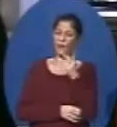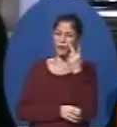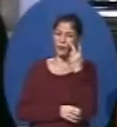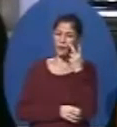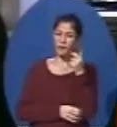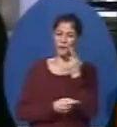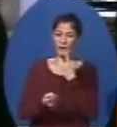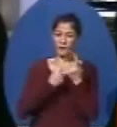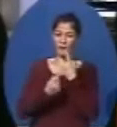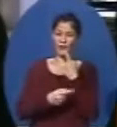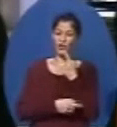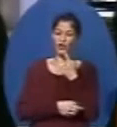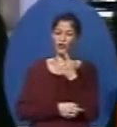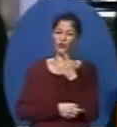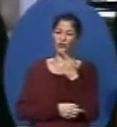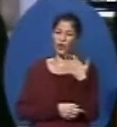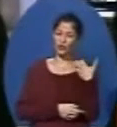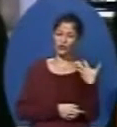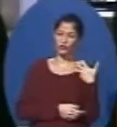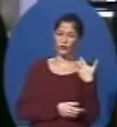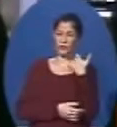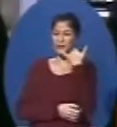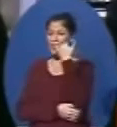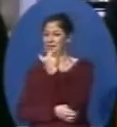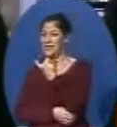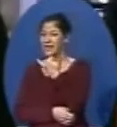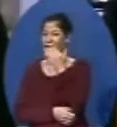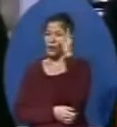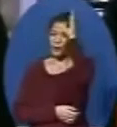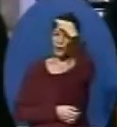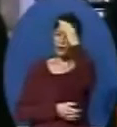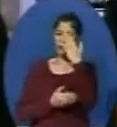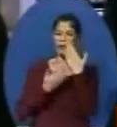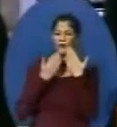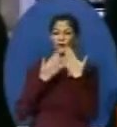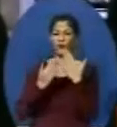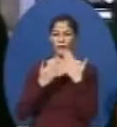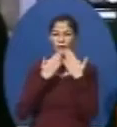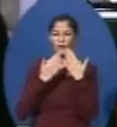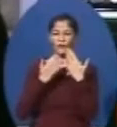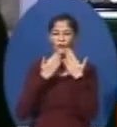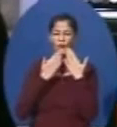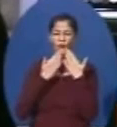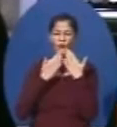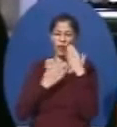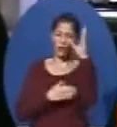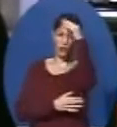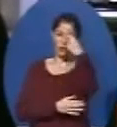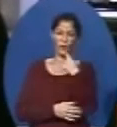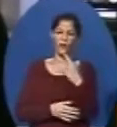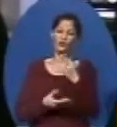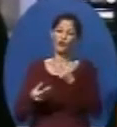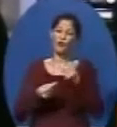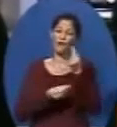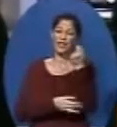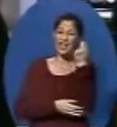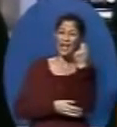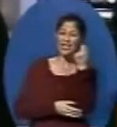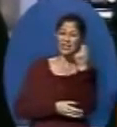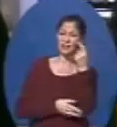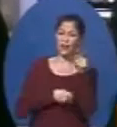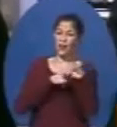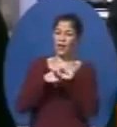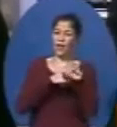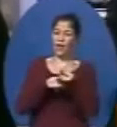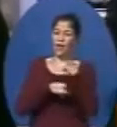לאולמרט, הזה שדחנר, אולמרט מודה לדחנר על העברת כסף לאחיו. יש ראיות חדשות שהיה אפשר להביא אותן והיה